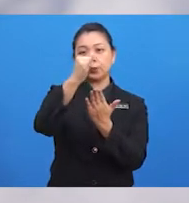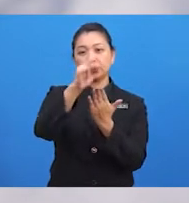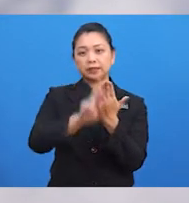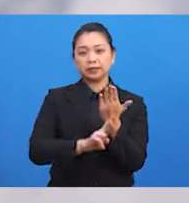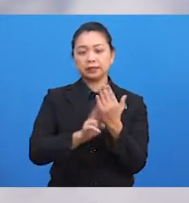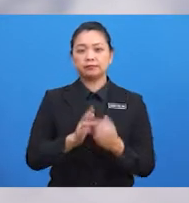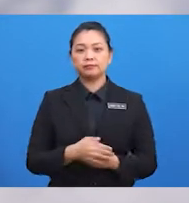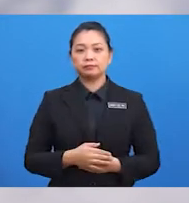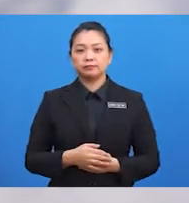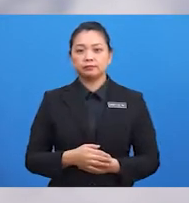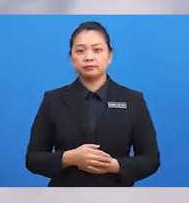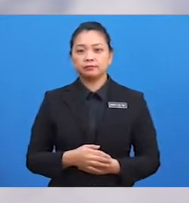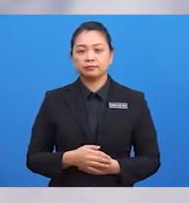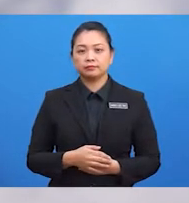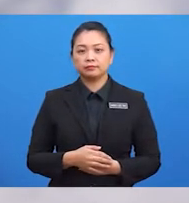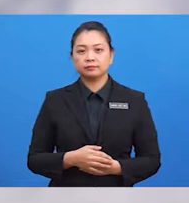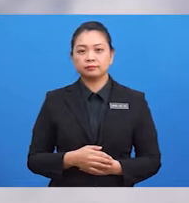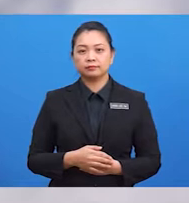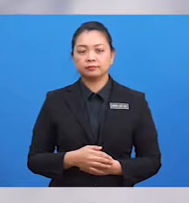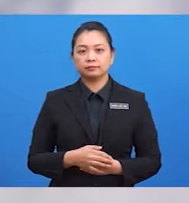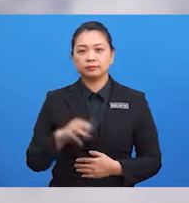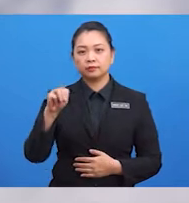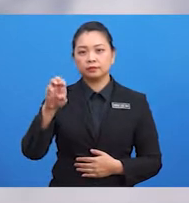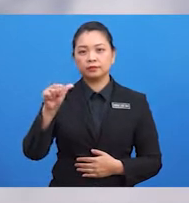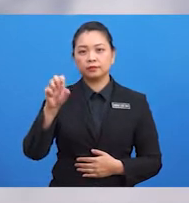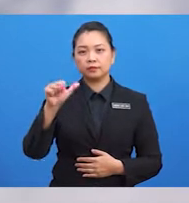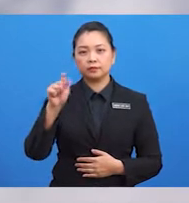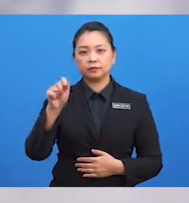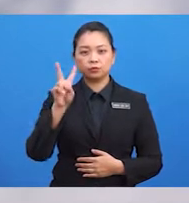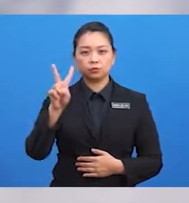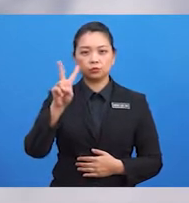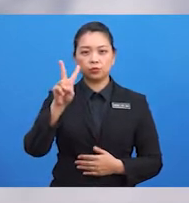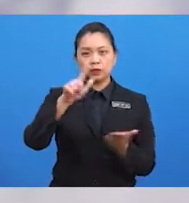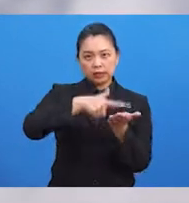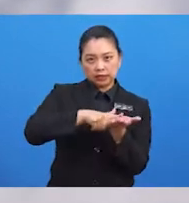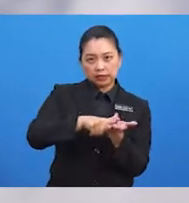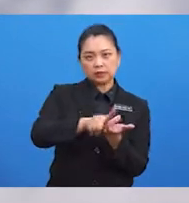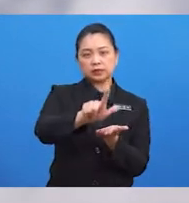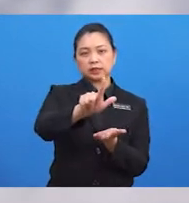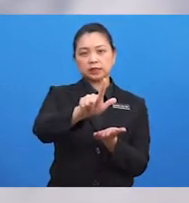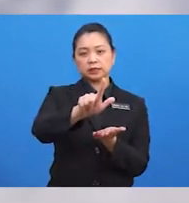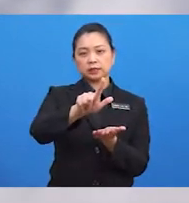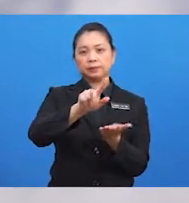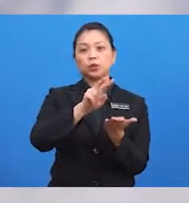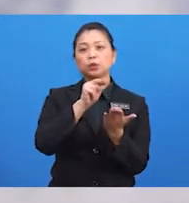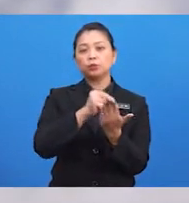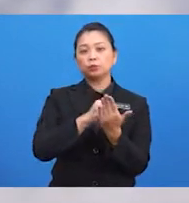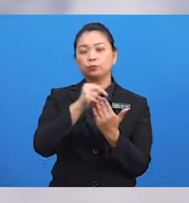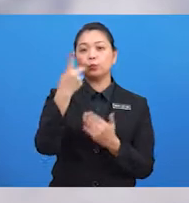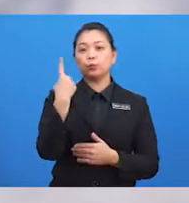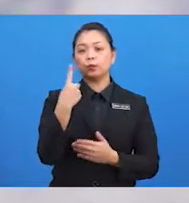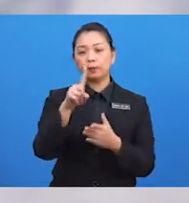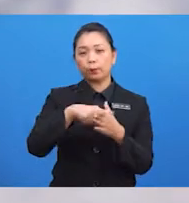Januari 1996, manakala MISAT-2 dilancarkan pada